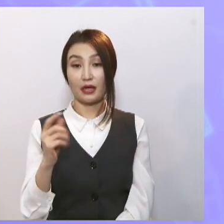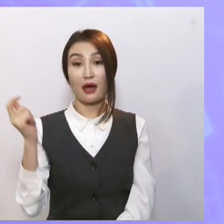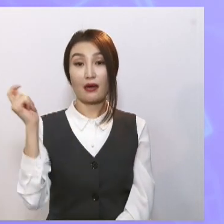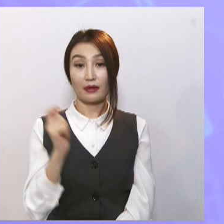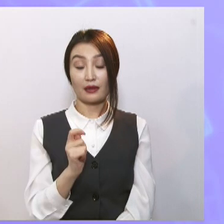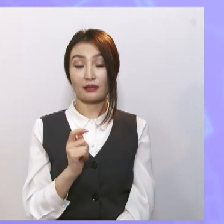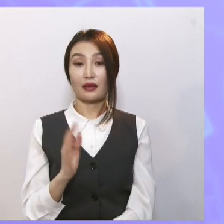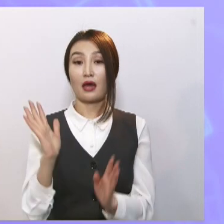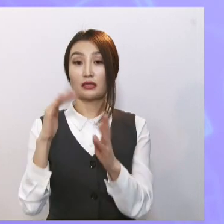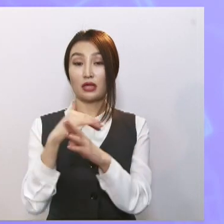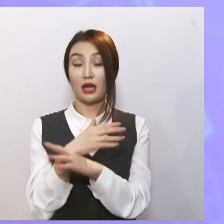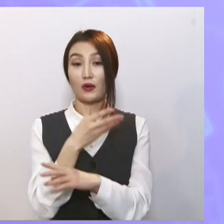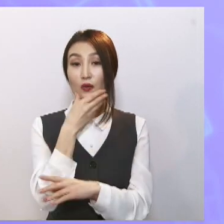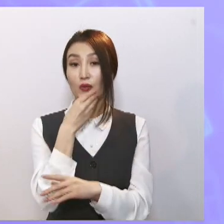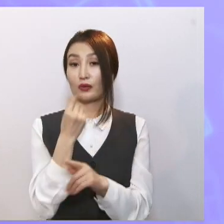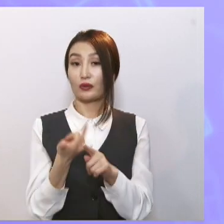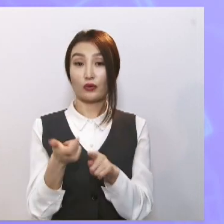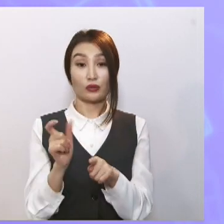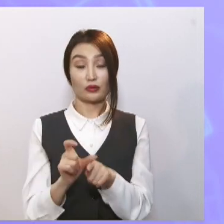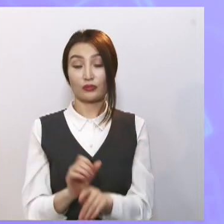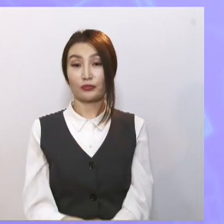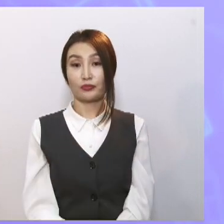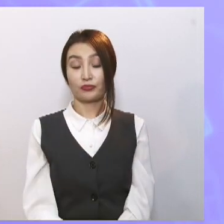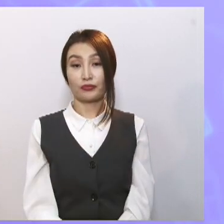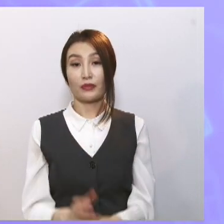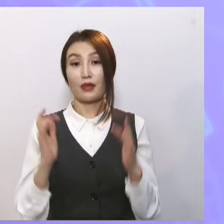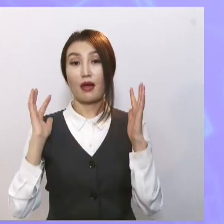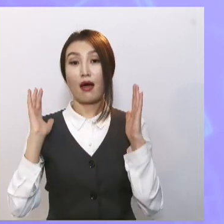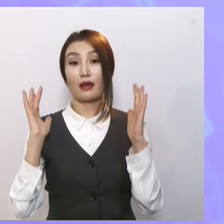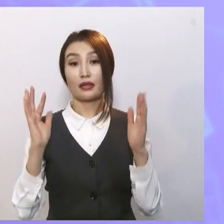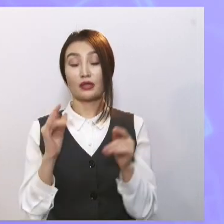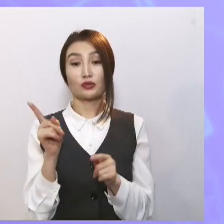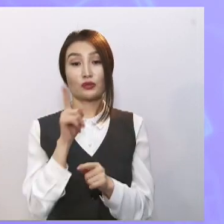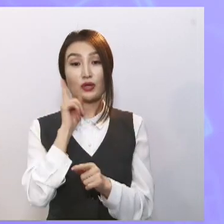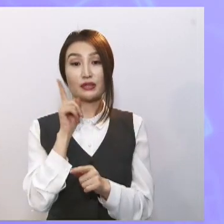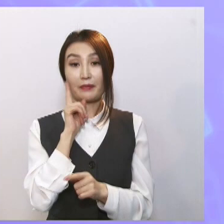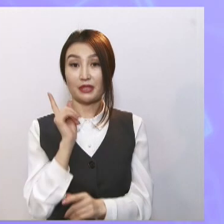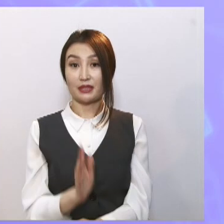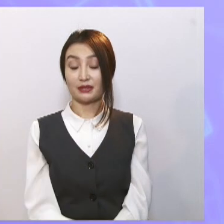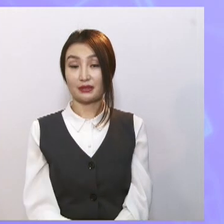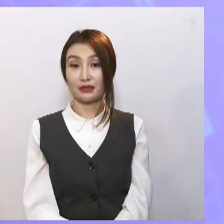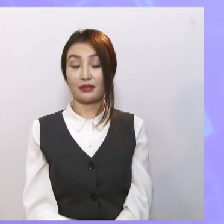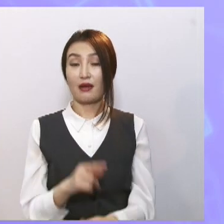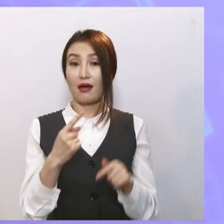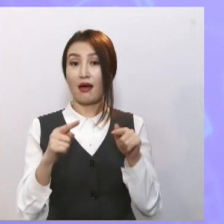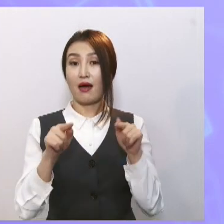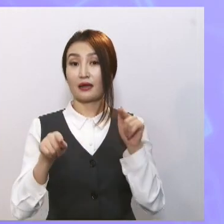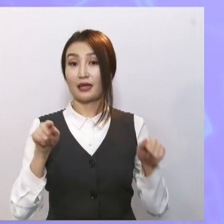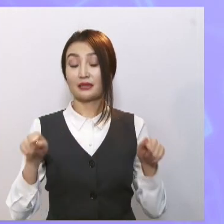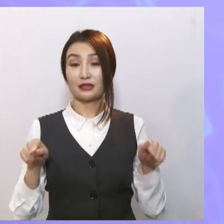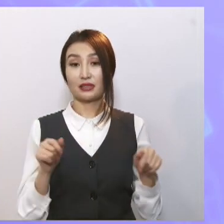Жайлоонун көркү кандай сонун? Айлана чөйрө жап-жашыл. Ар кайсы